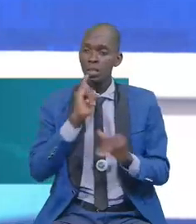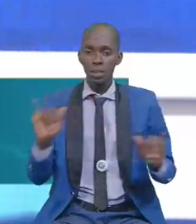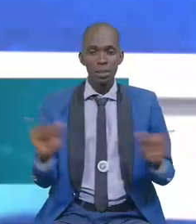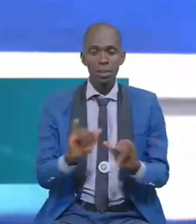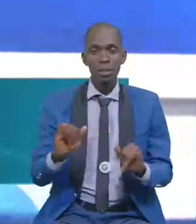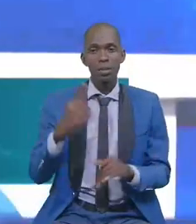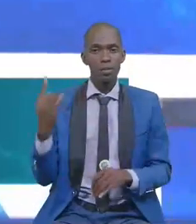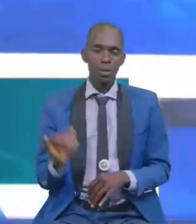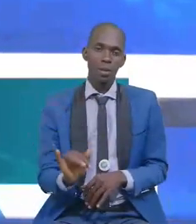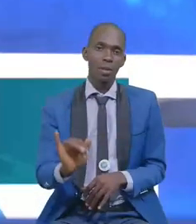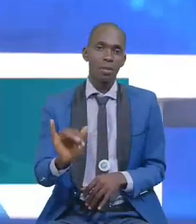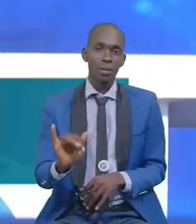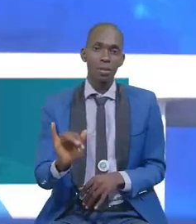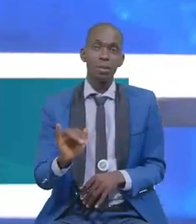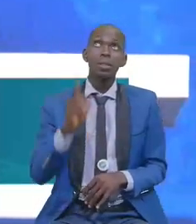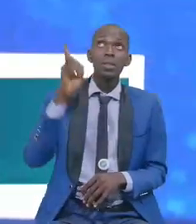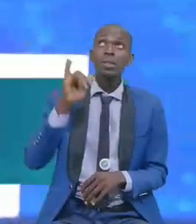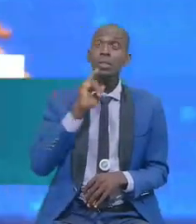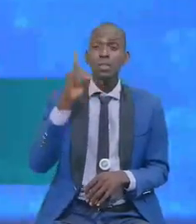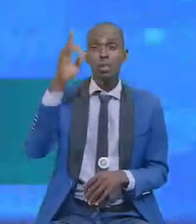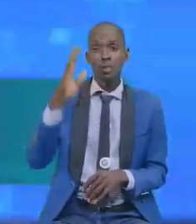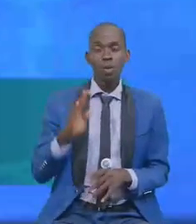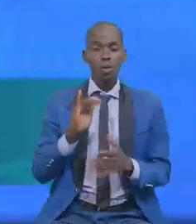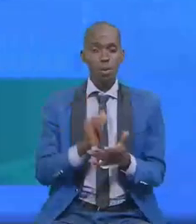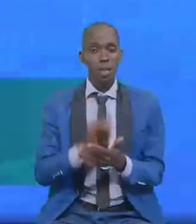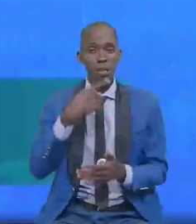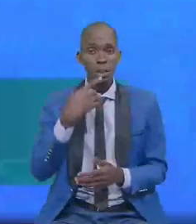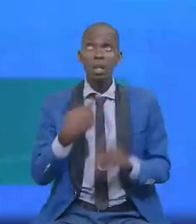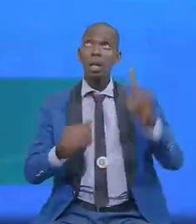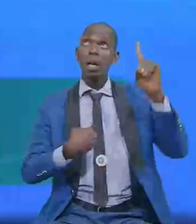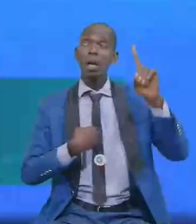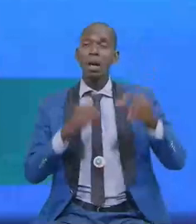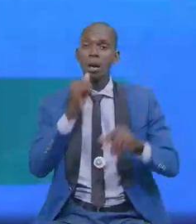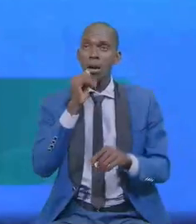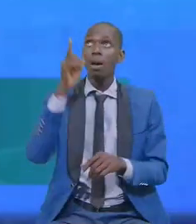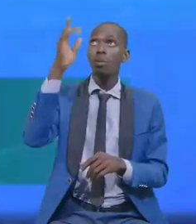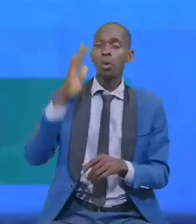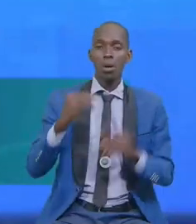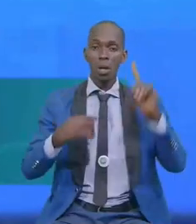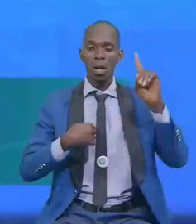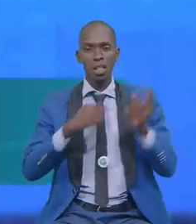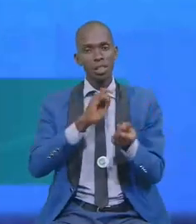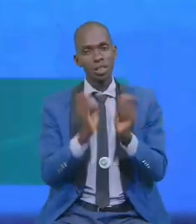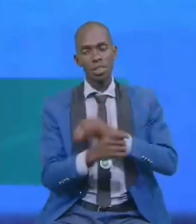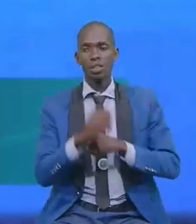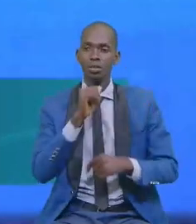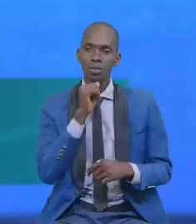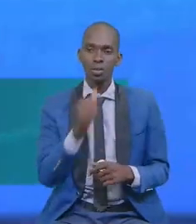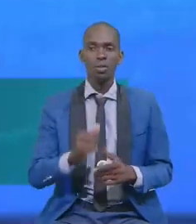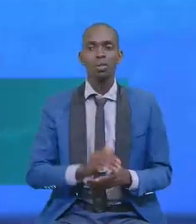pour toujours, le Dieu qui dit, je suis Dieu et je ne change